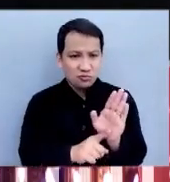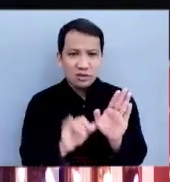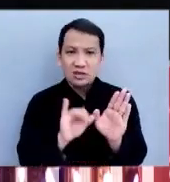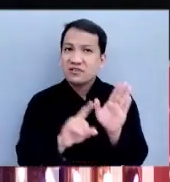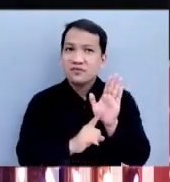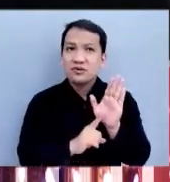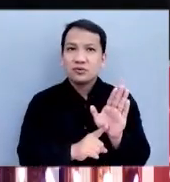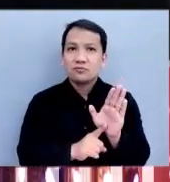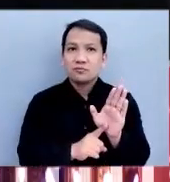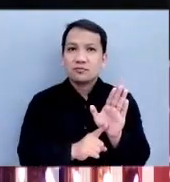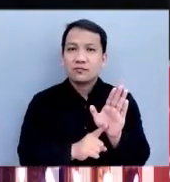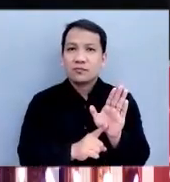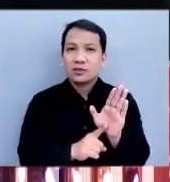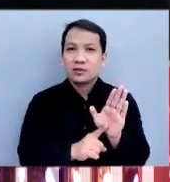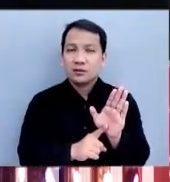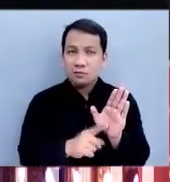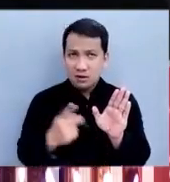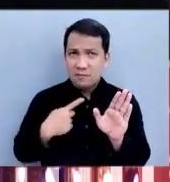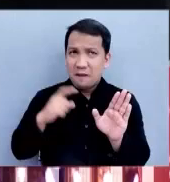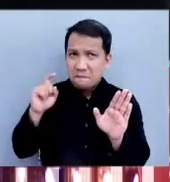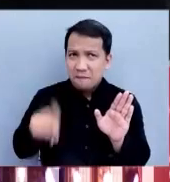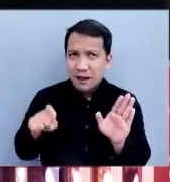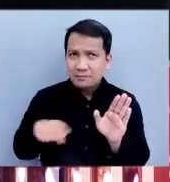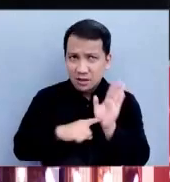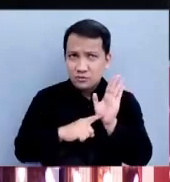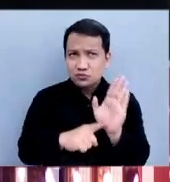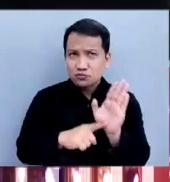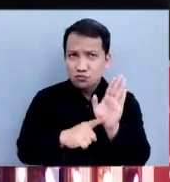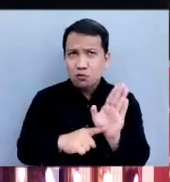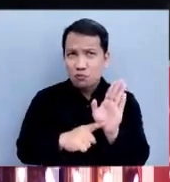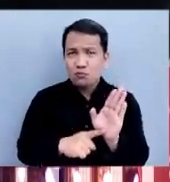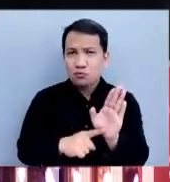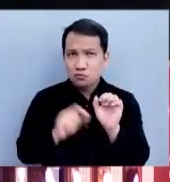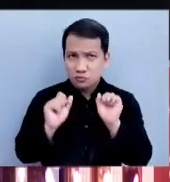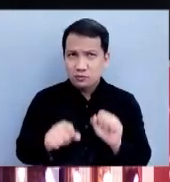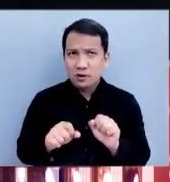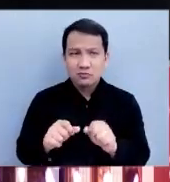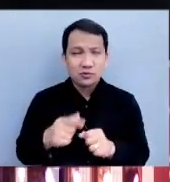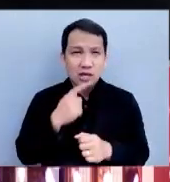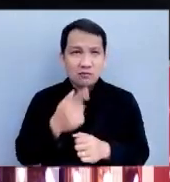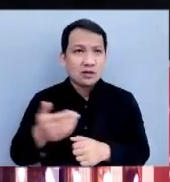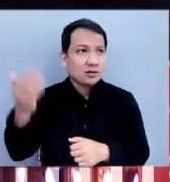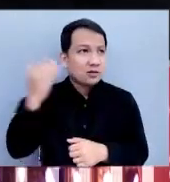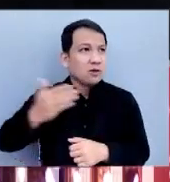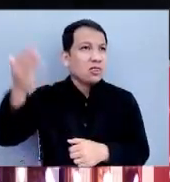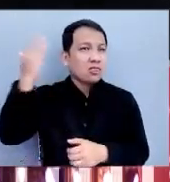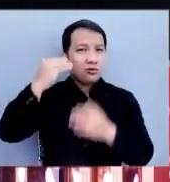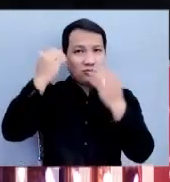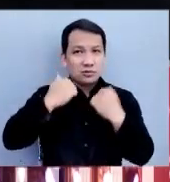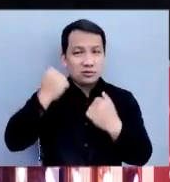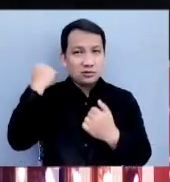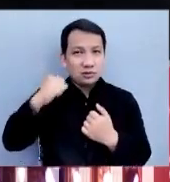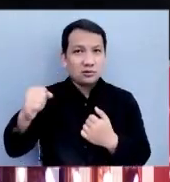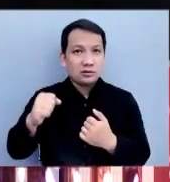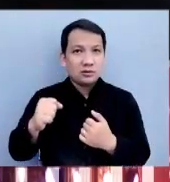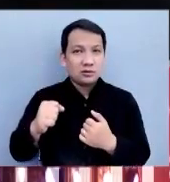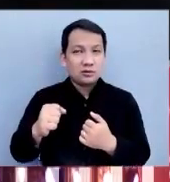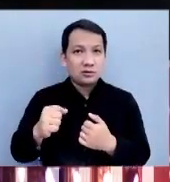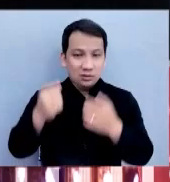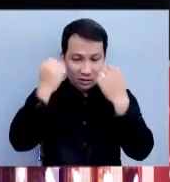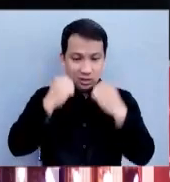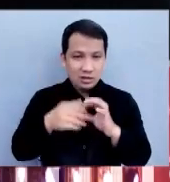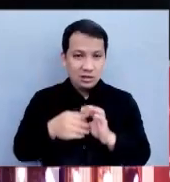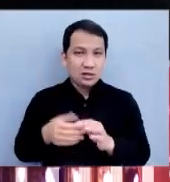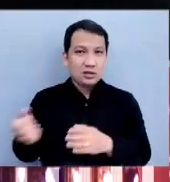have gotten over it, and we have to show we have gotten over it. We can get over it. Imagine, dumaan tayo sa kudeta ng araw. Nung kinudeta kami, ang ginawa